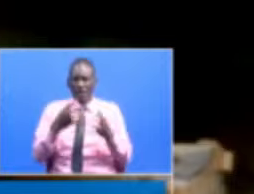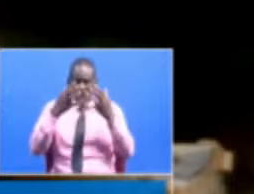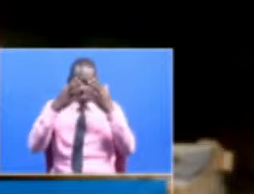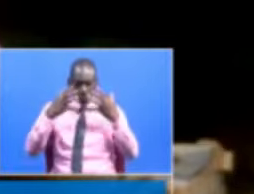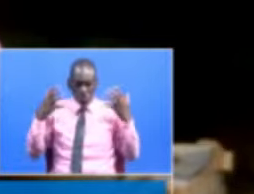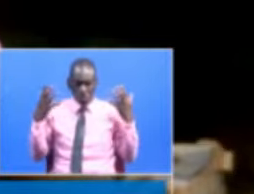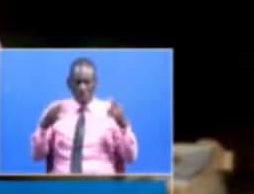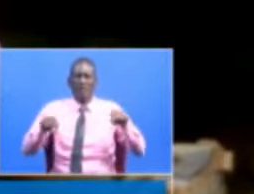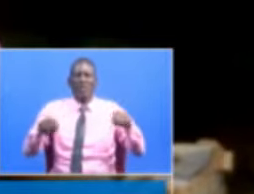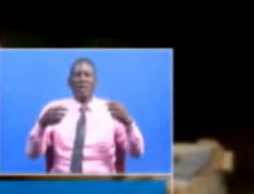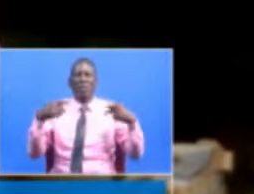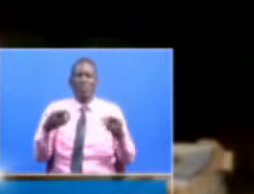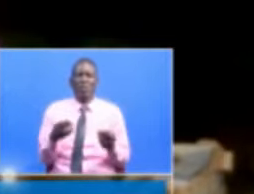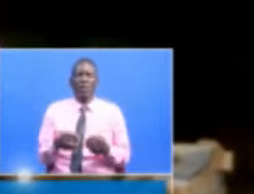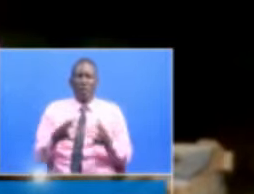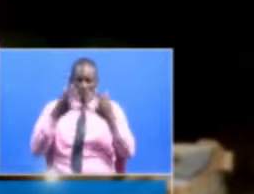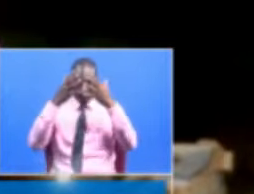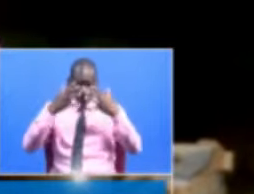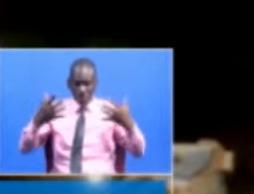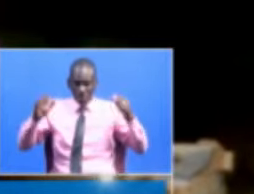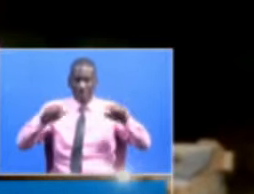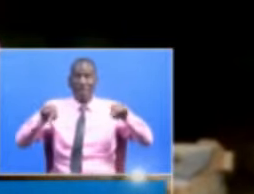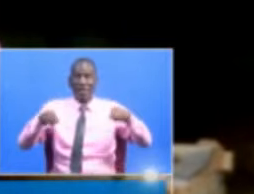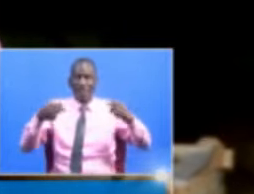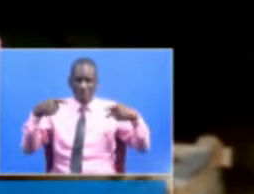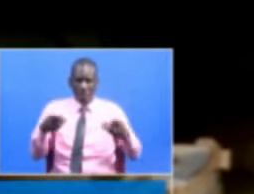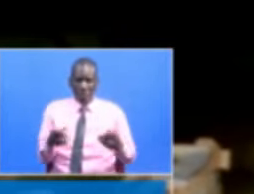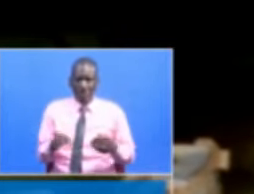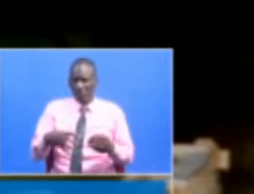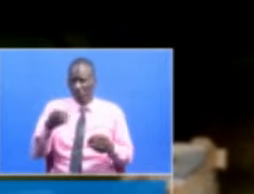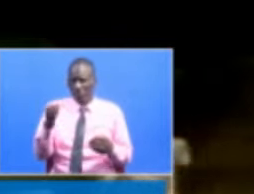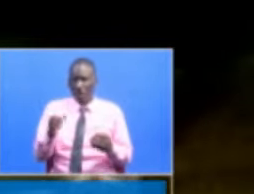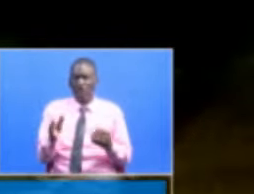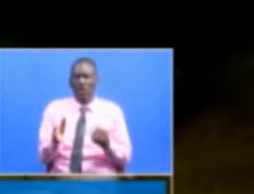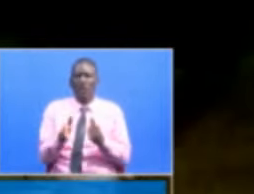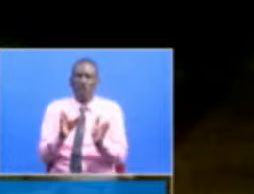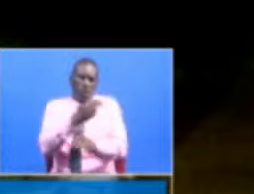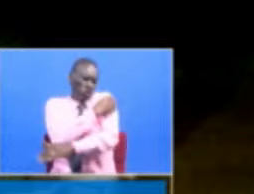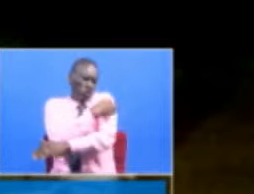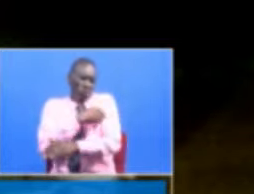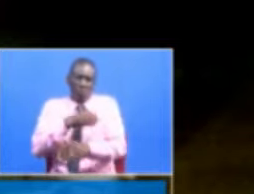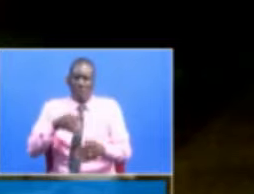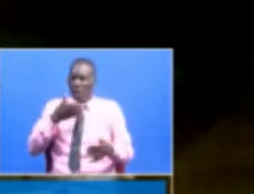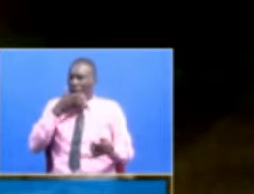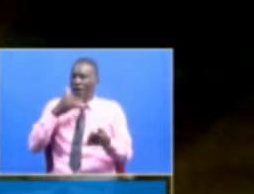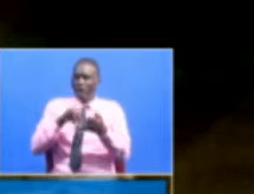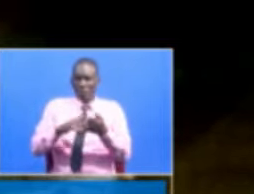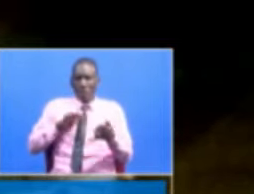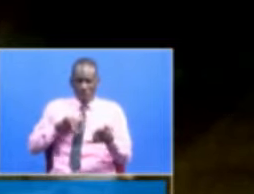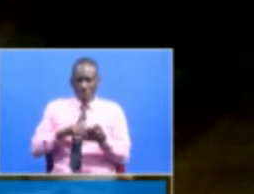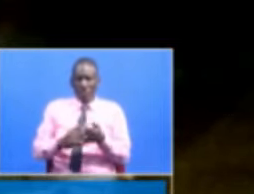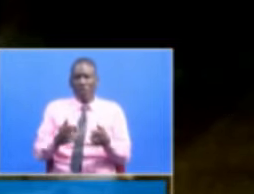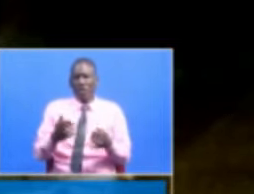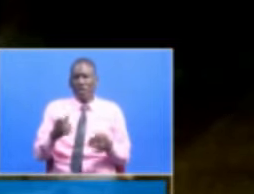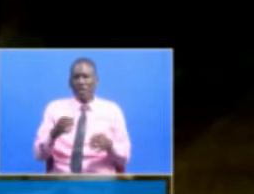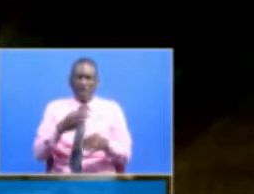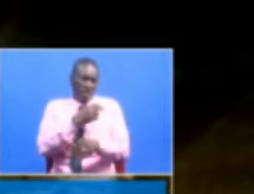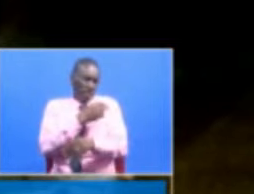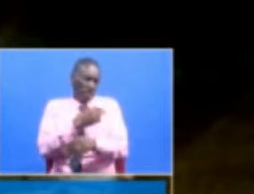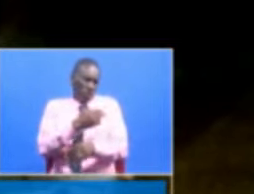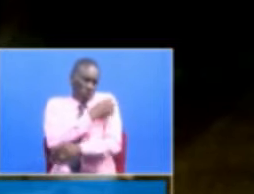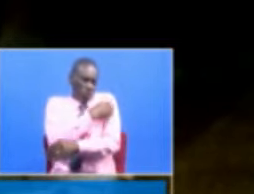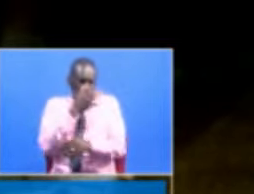Mburat. Simba, eh. Kwa hata sahi ukienda hapa general, bibi na bwana wako hospitali kwa ajili wa hiyo nini janga.